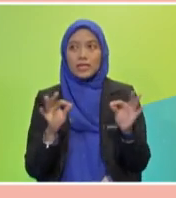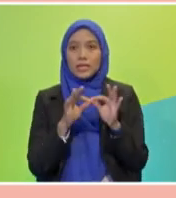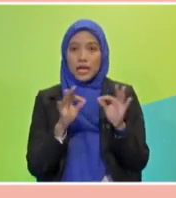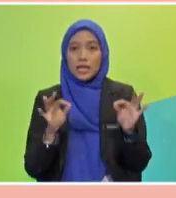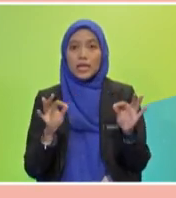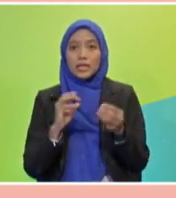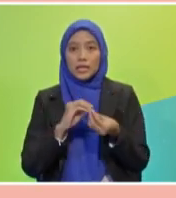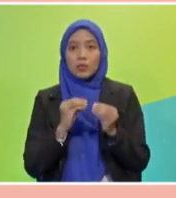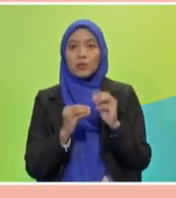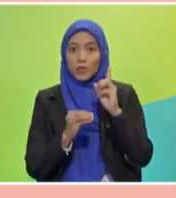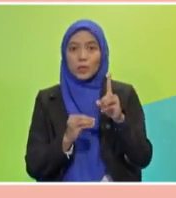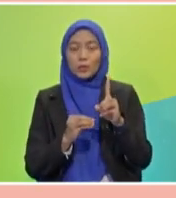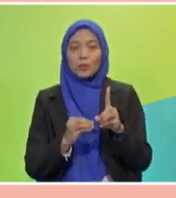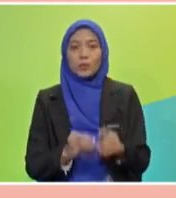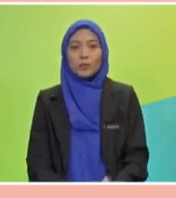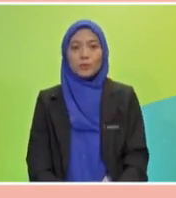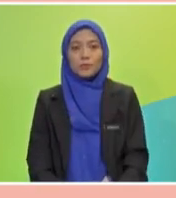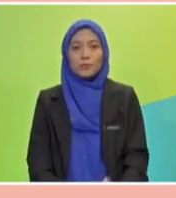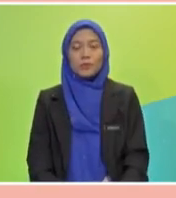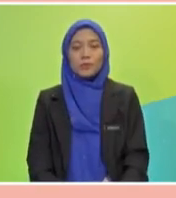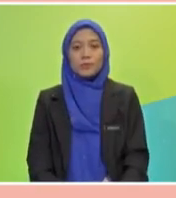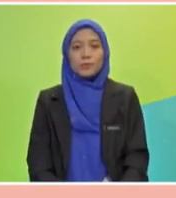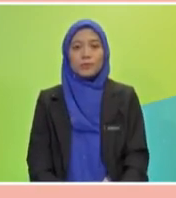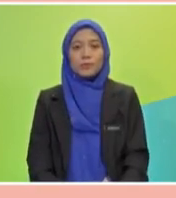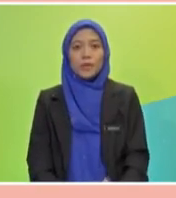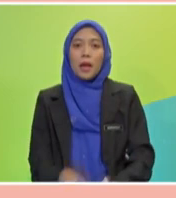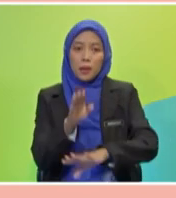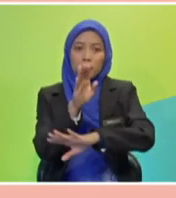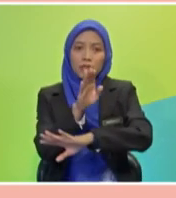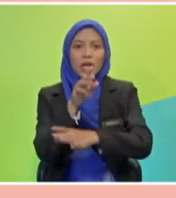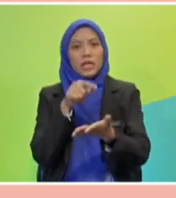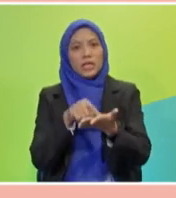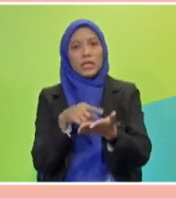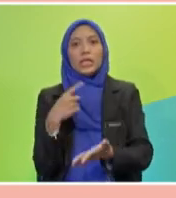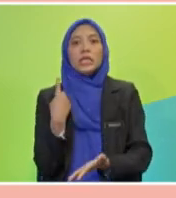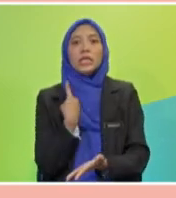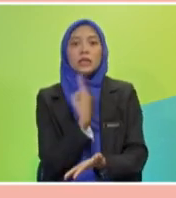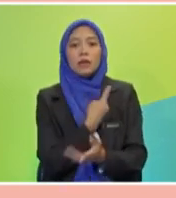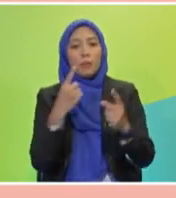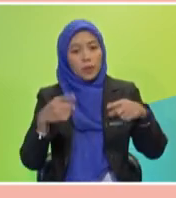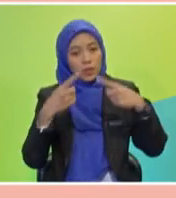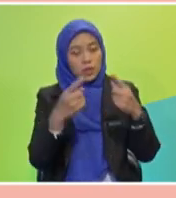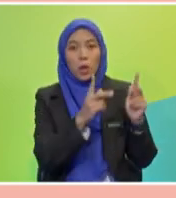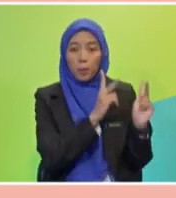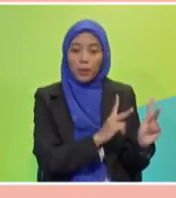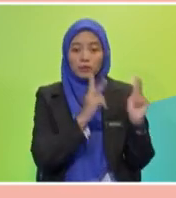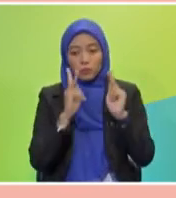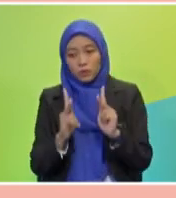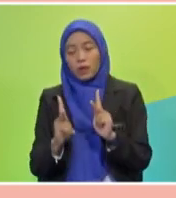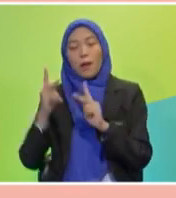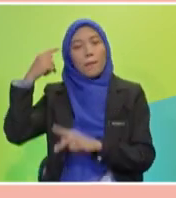Amira, yang permulaan. Baiklah, Cassandra, petang ini kita pergi ke perpustakaan Pak Cik